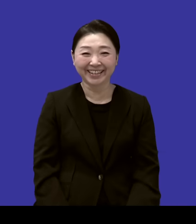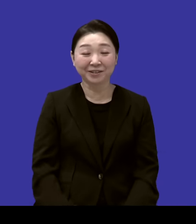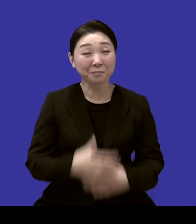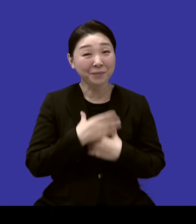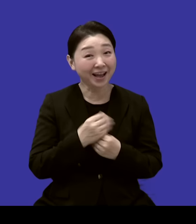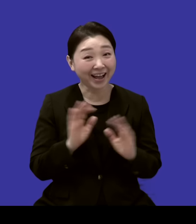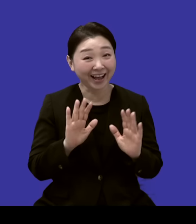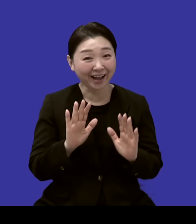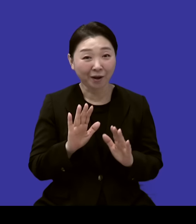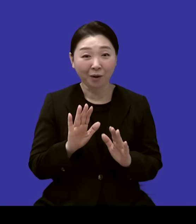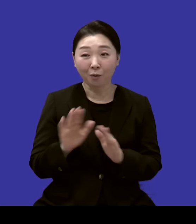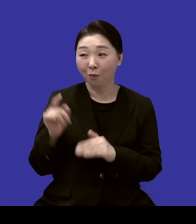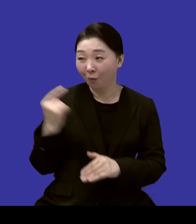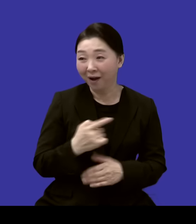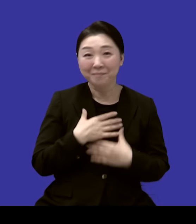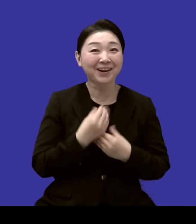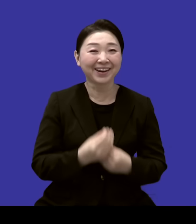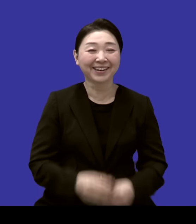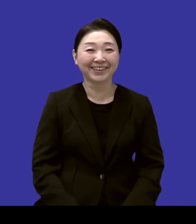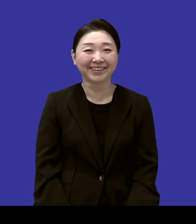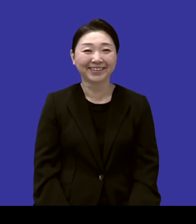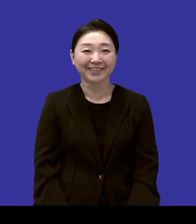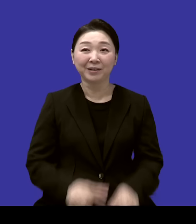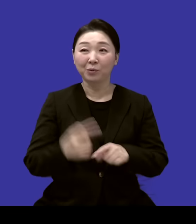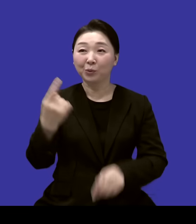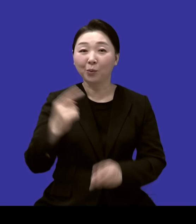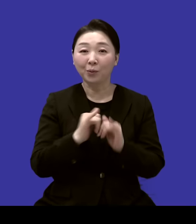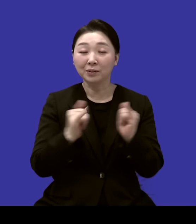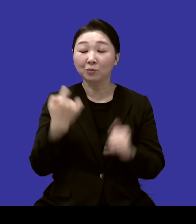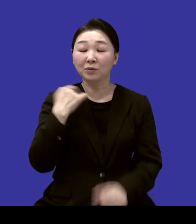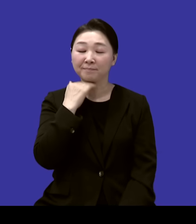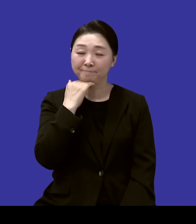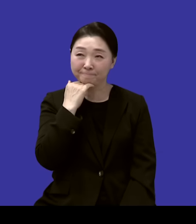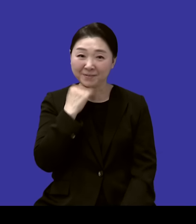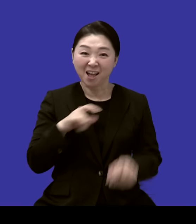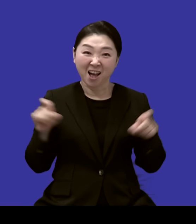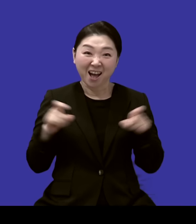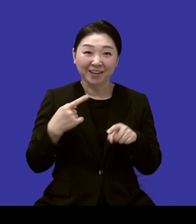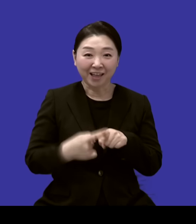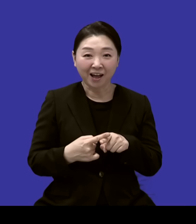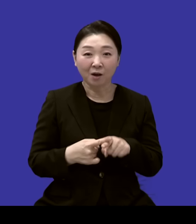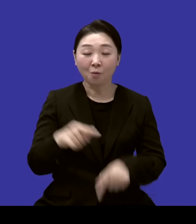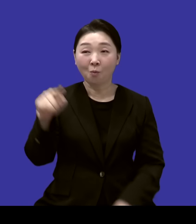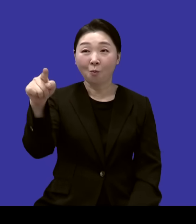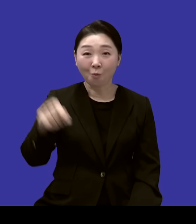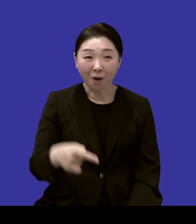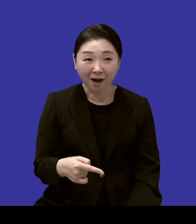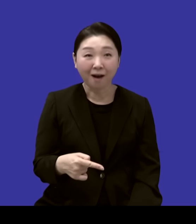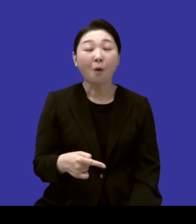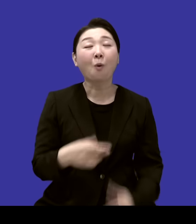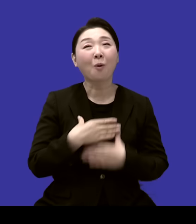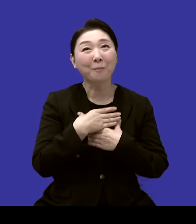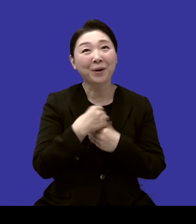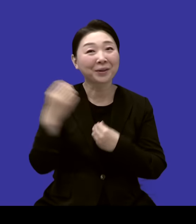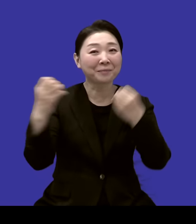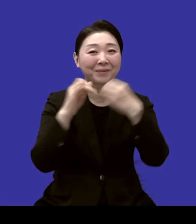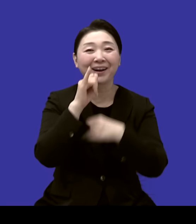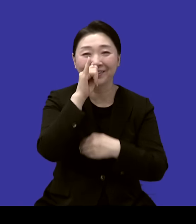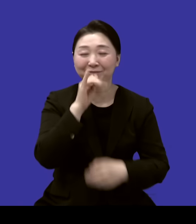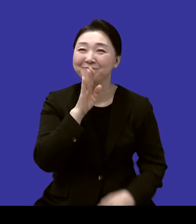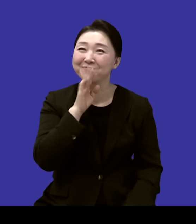편안하지 않아요? 네, 잠깐 와보니까 너무 예. 편안합니다. 보통 여기 나오시는 분들이 저 뒤에서 대기하실 때 굉장히 떨리다가 네. 막상 여기 스튜디오 안에 들어오면 다 편안하다고 하셔가지고.